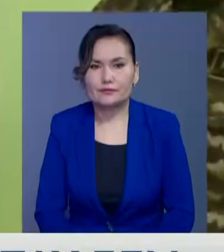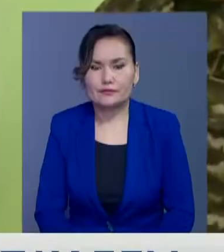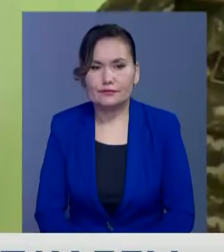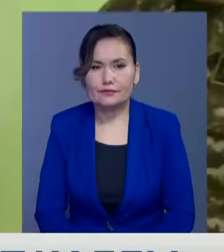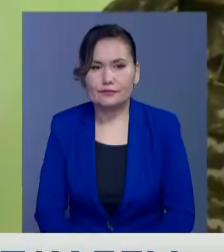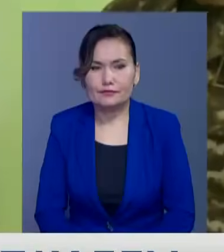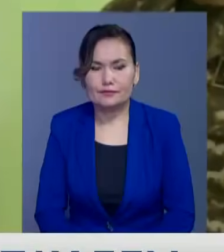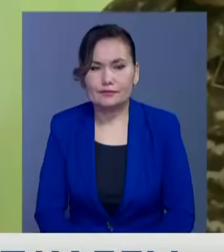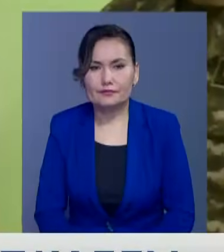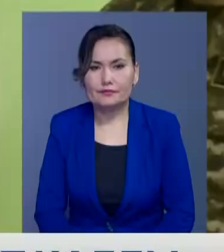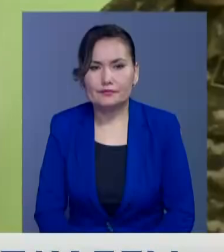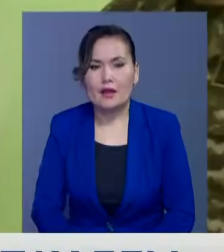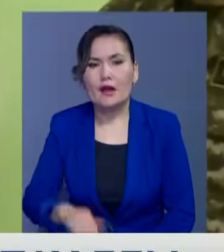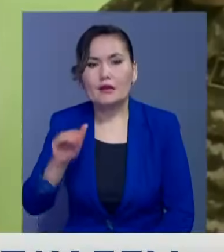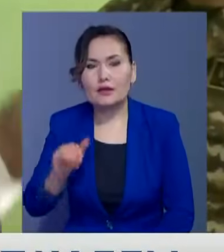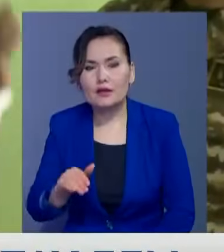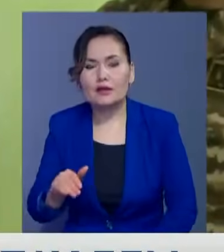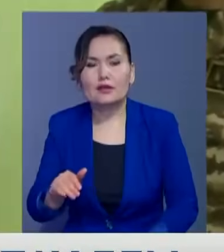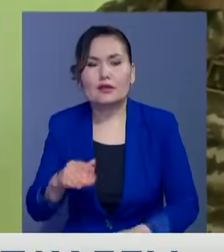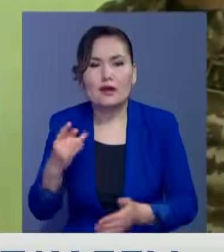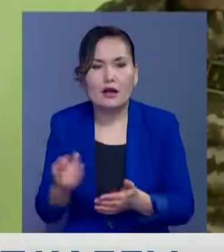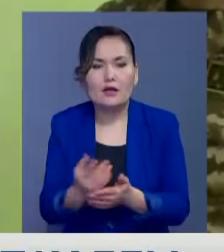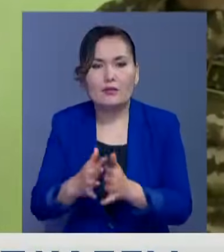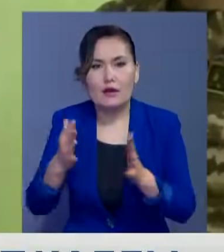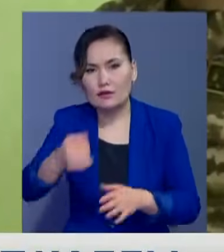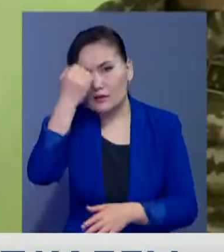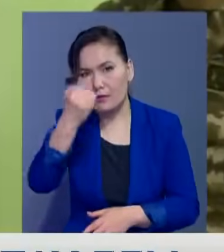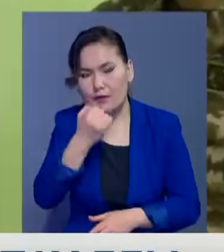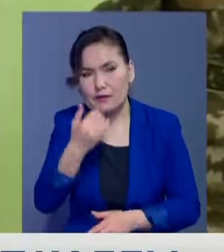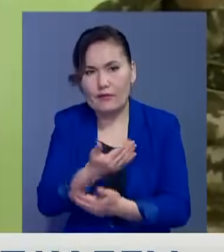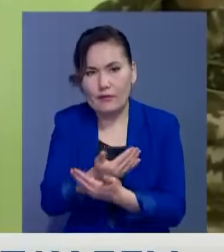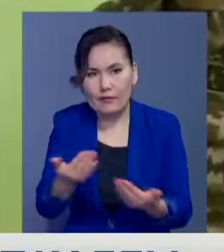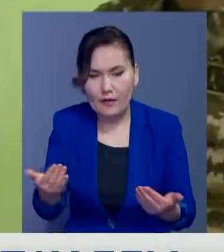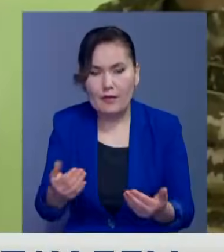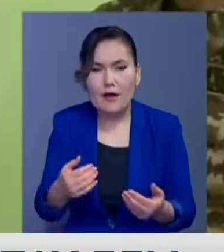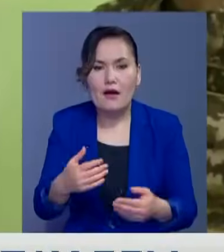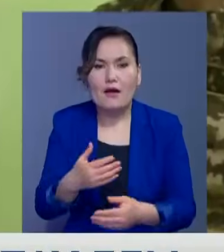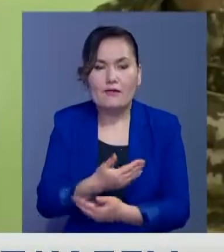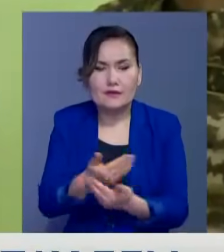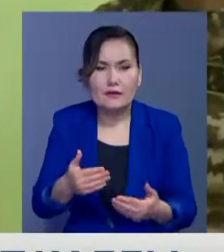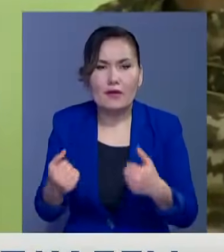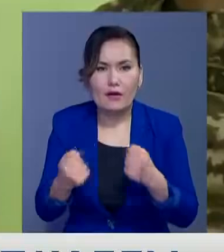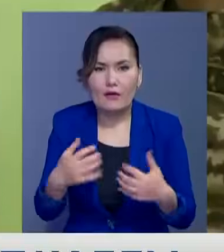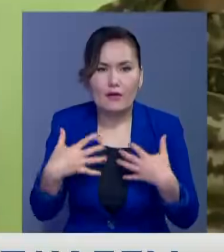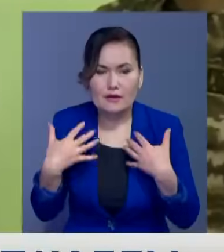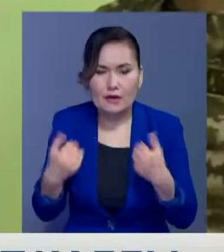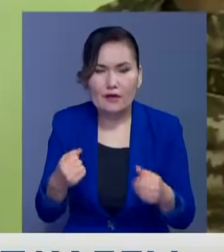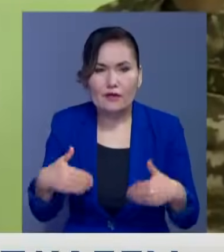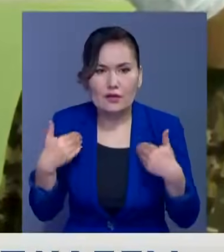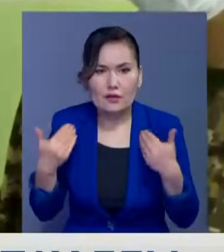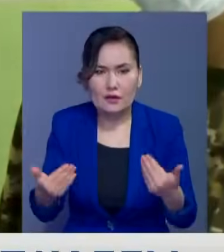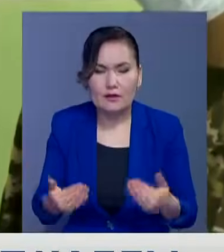сендерге аман болыңдар. Студияларым мықты болсын. Ешқандай жамашылық